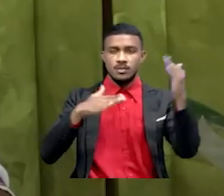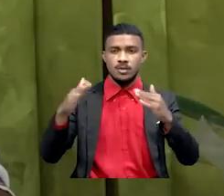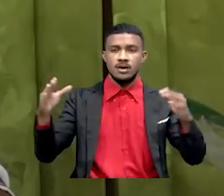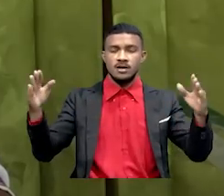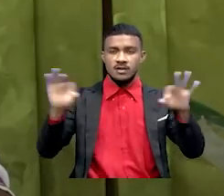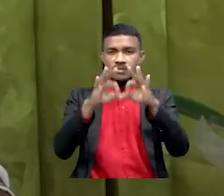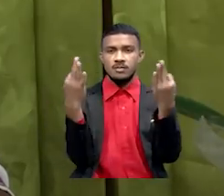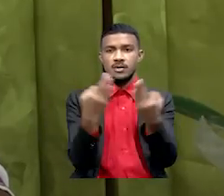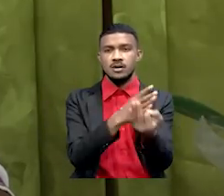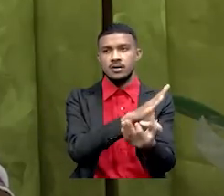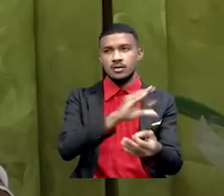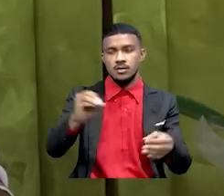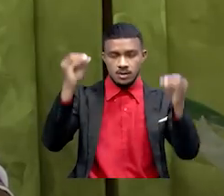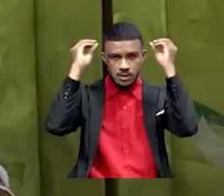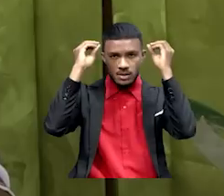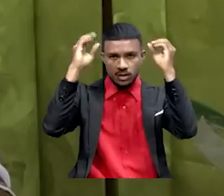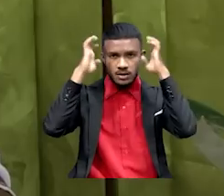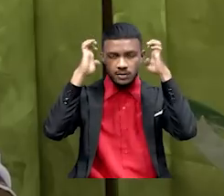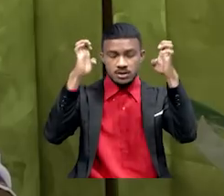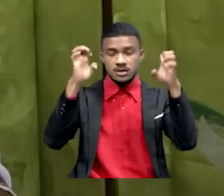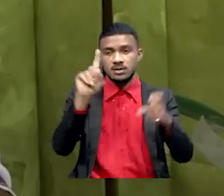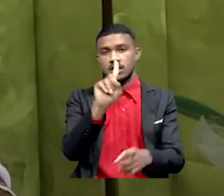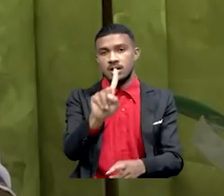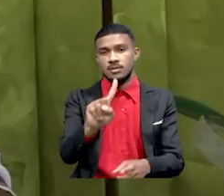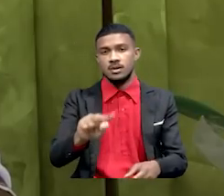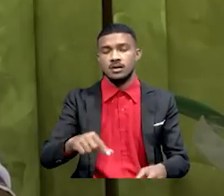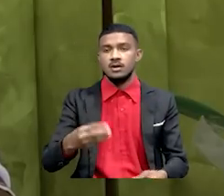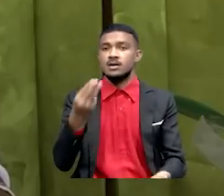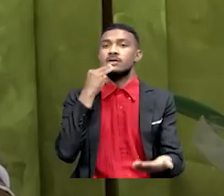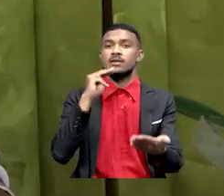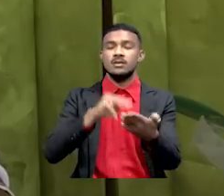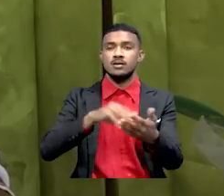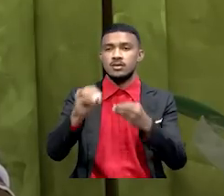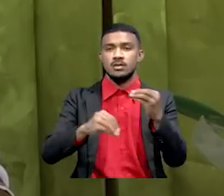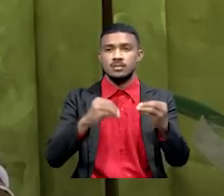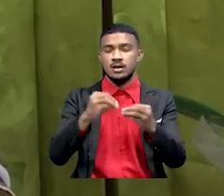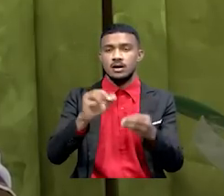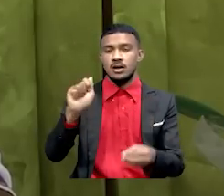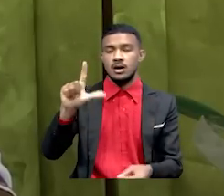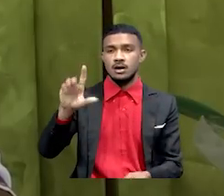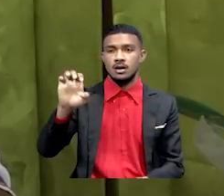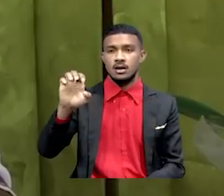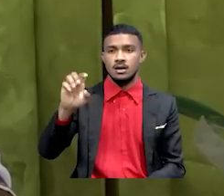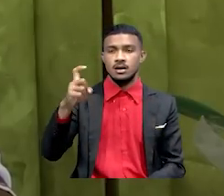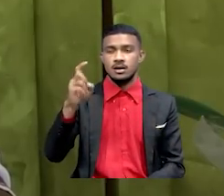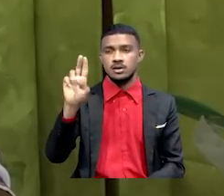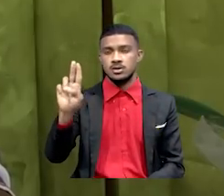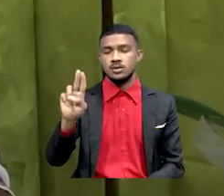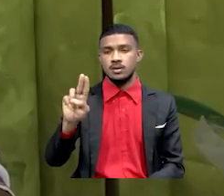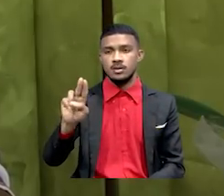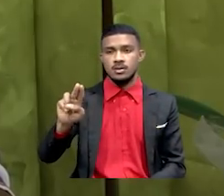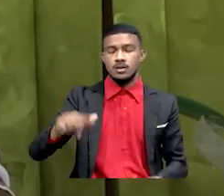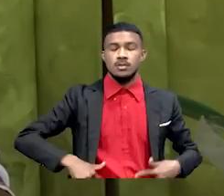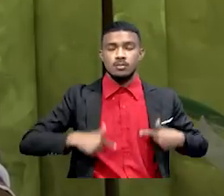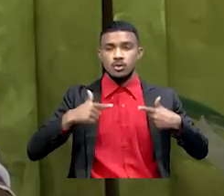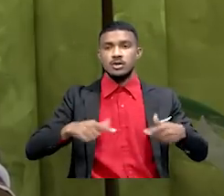itukasa. Ai dane maka ato kona bali sunian, ne muri sane sae ma persisa mas ye ma to